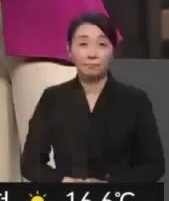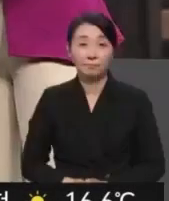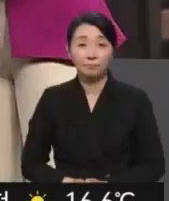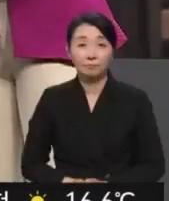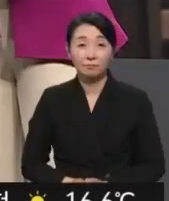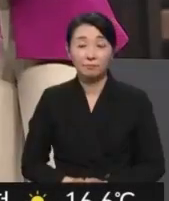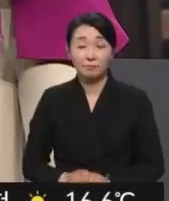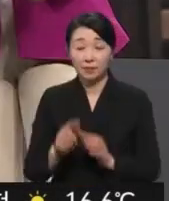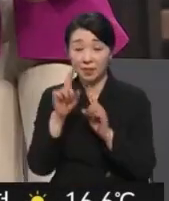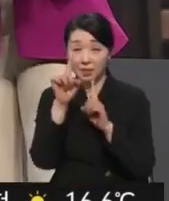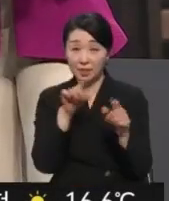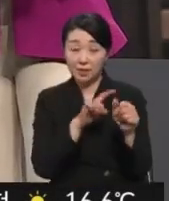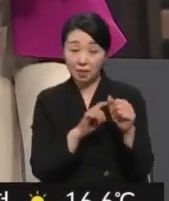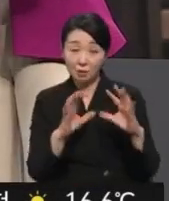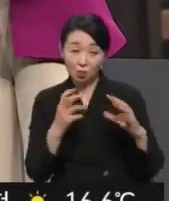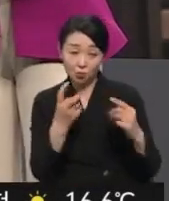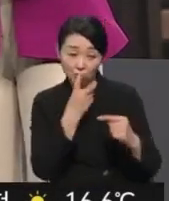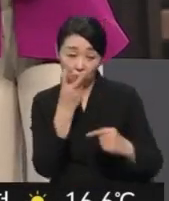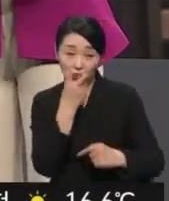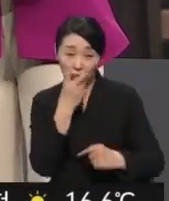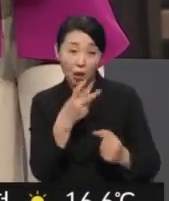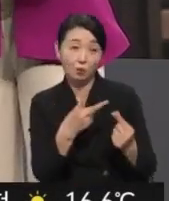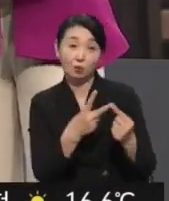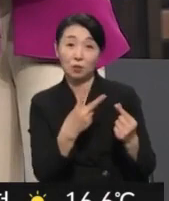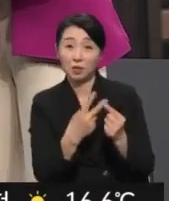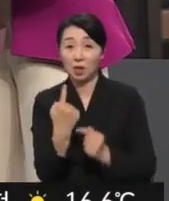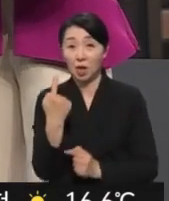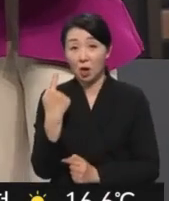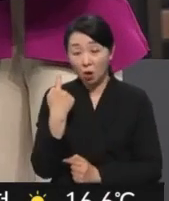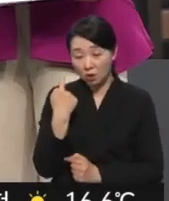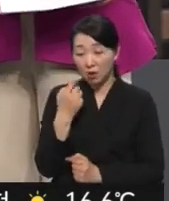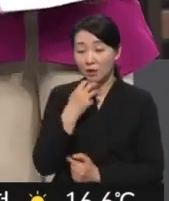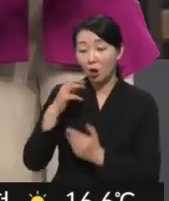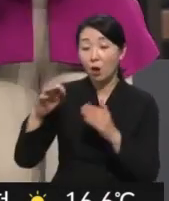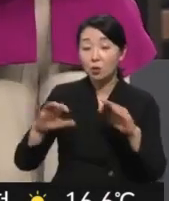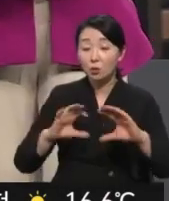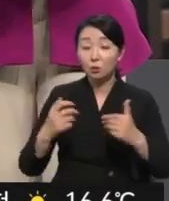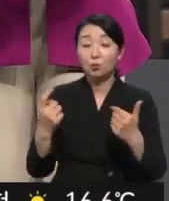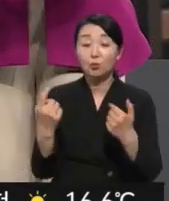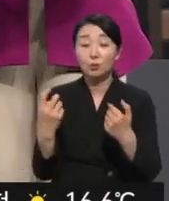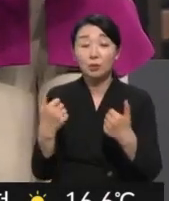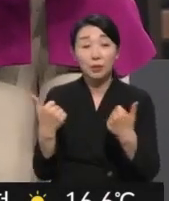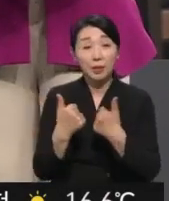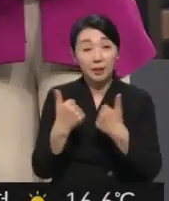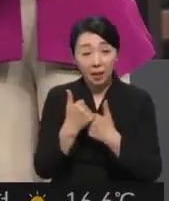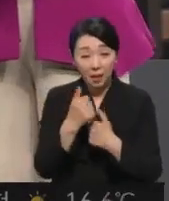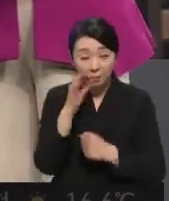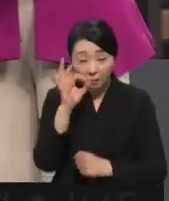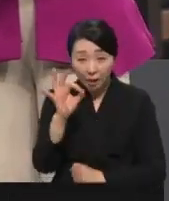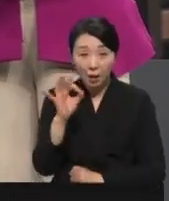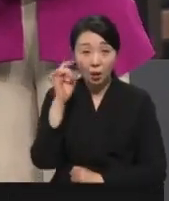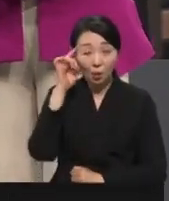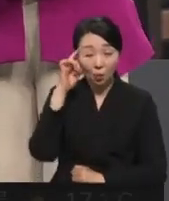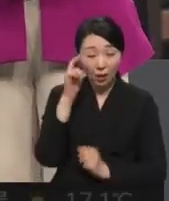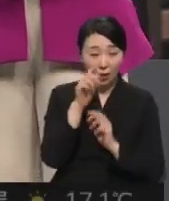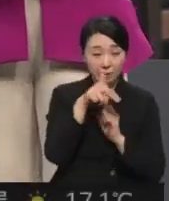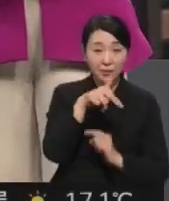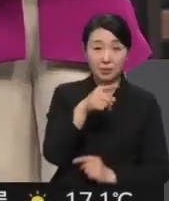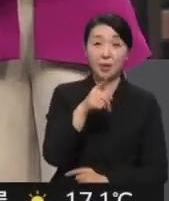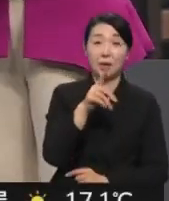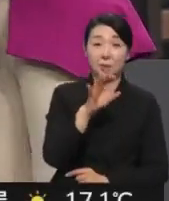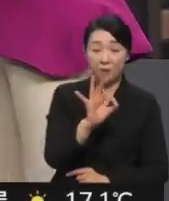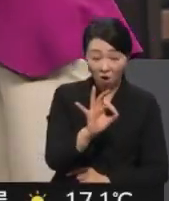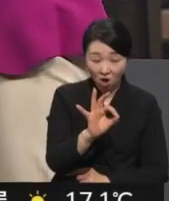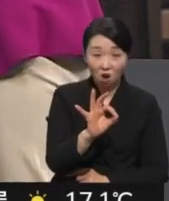네, 이재명 국감 2라운드로 치러진 어제 경기도 국감 장면입니다. 김동연 국감이 아니라 이재명 국감이라는 국민의힘